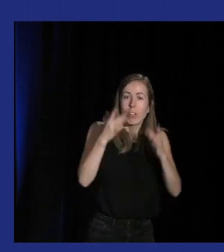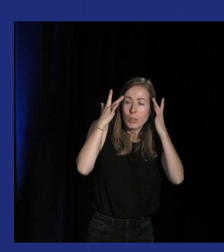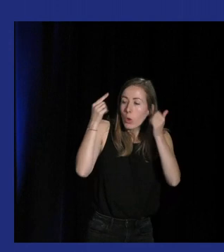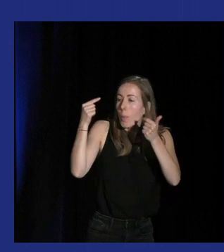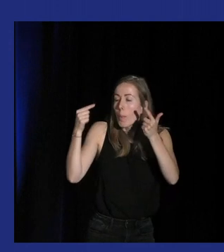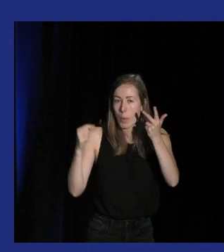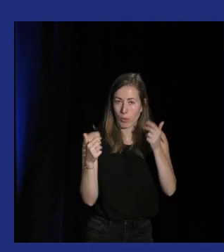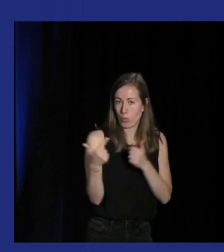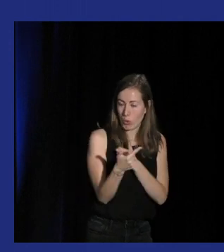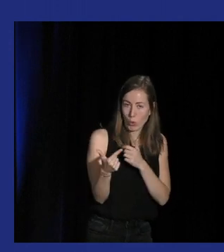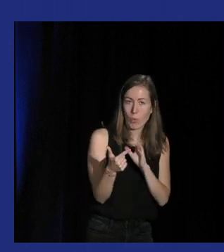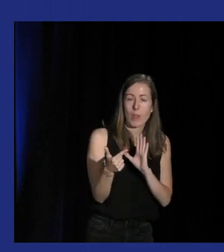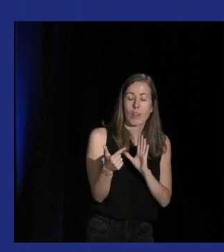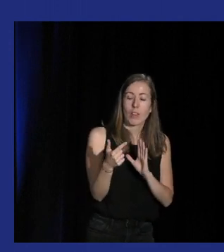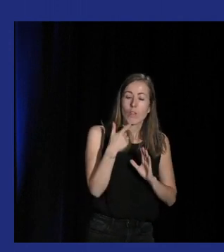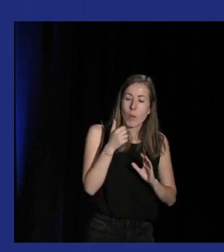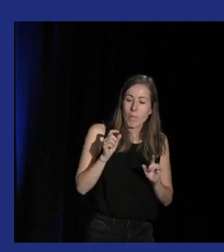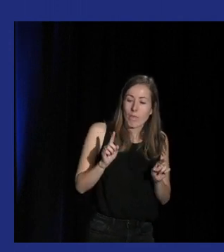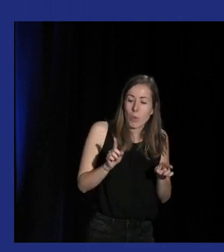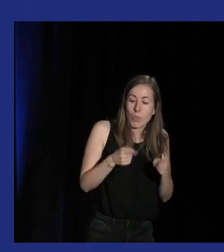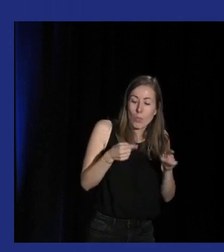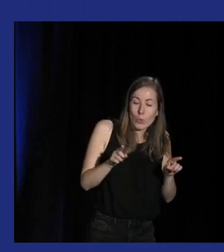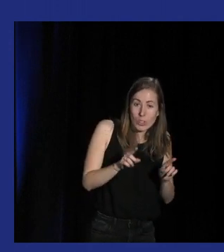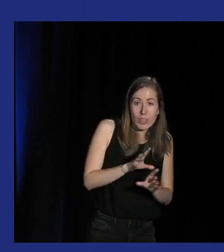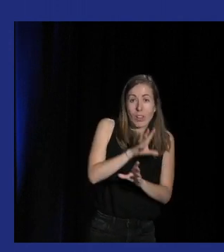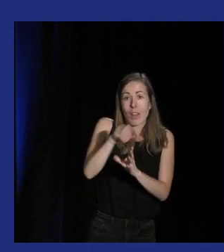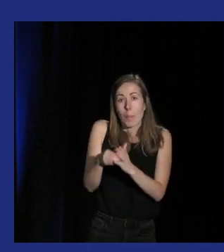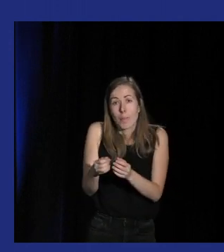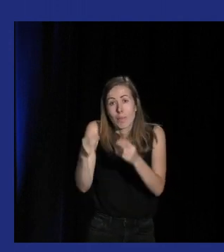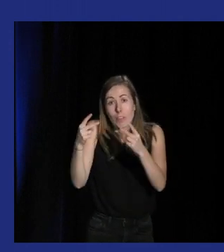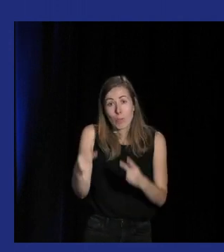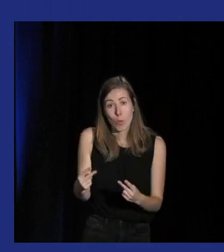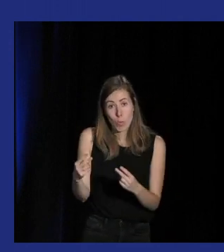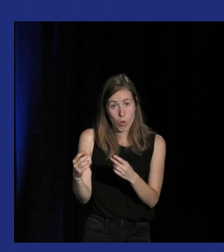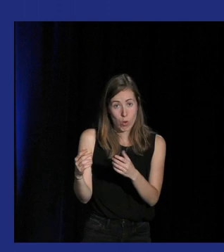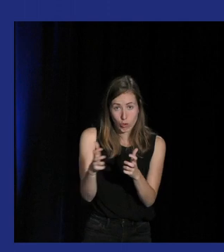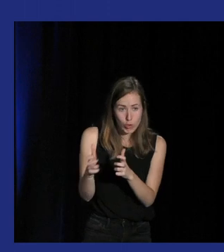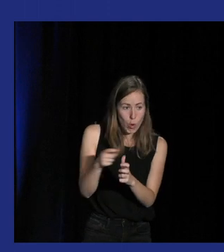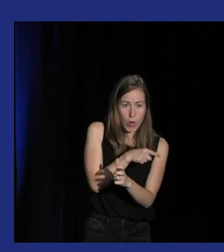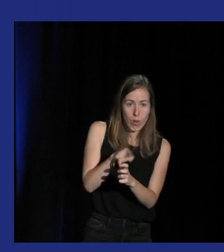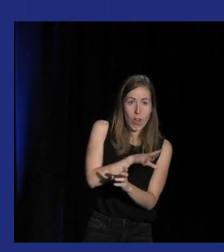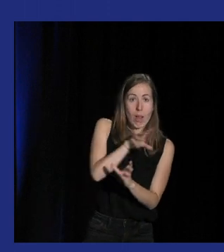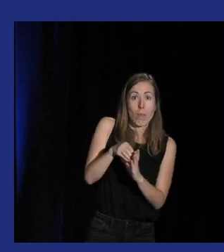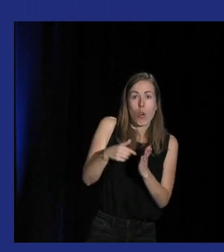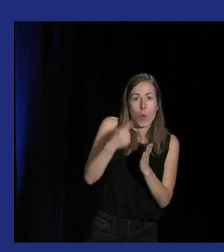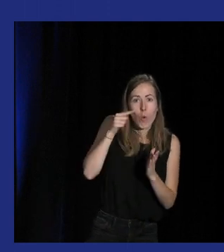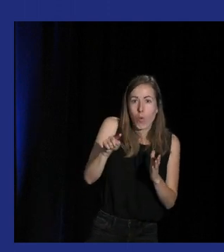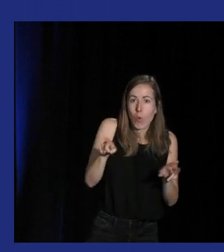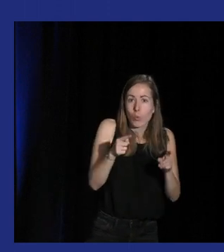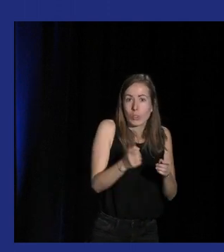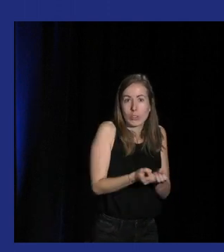quand elle commence à intervenir dans le développement d'un jeu j'irai très tôt aussi